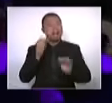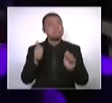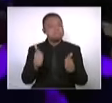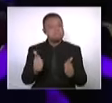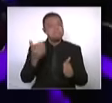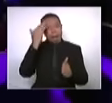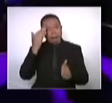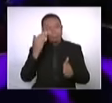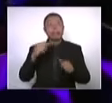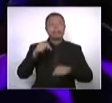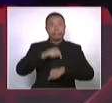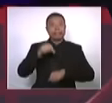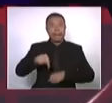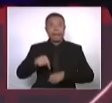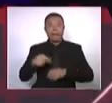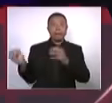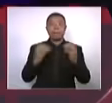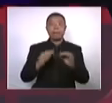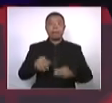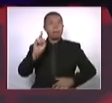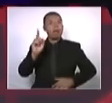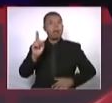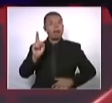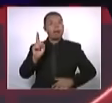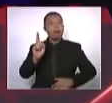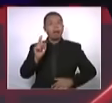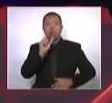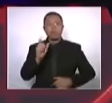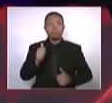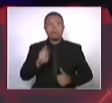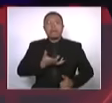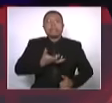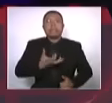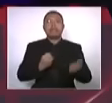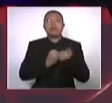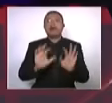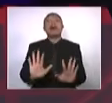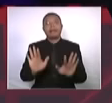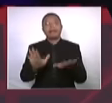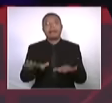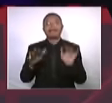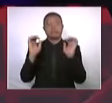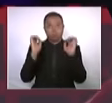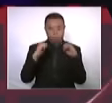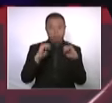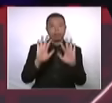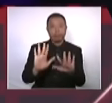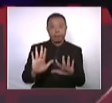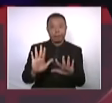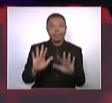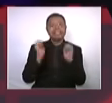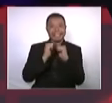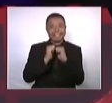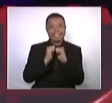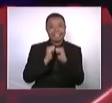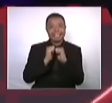EE menyangsikan begitu ya ya inilah enaknya debat itu eh debat di televisi itu 22